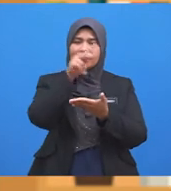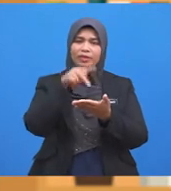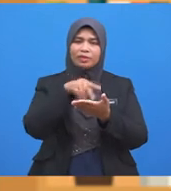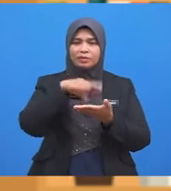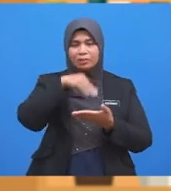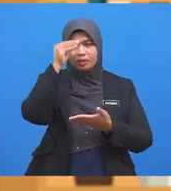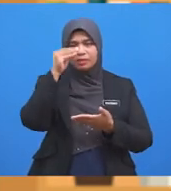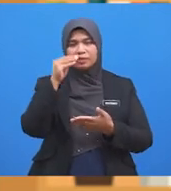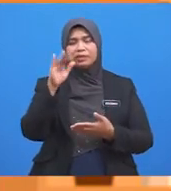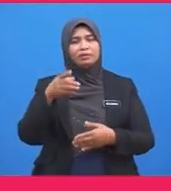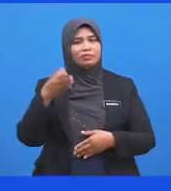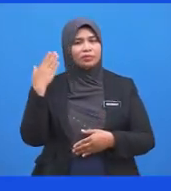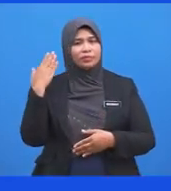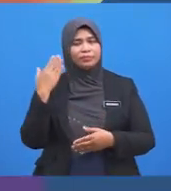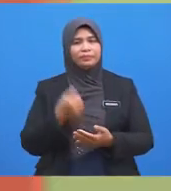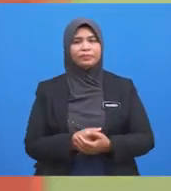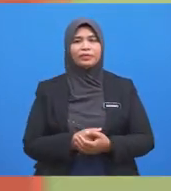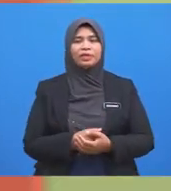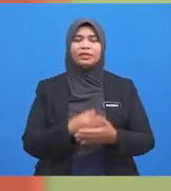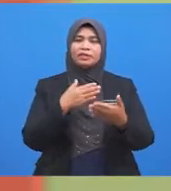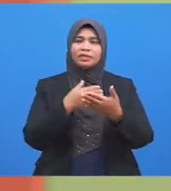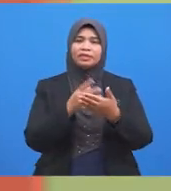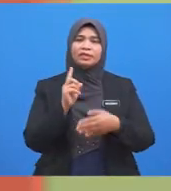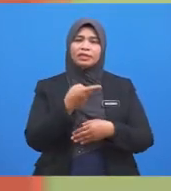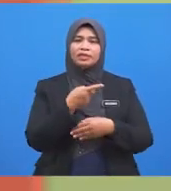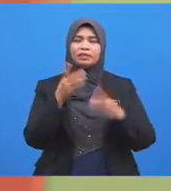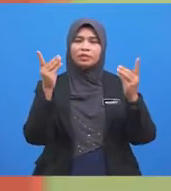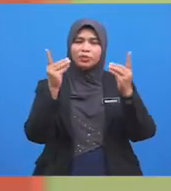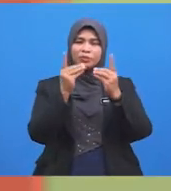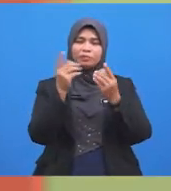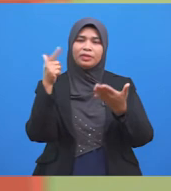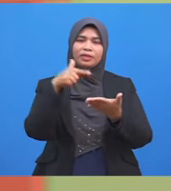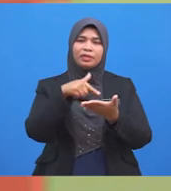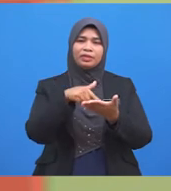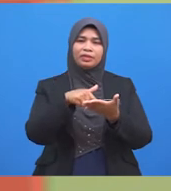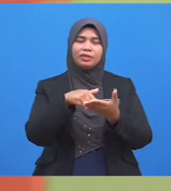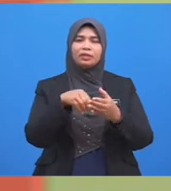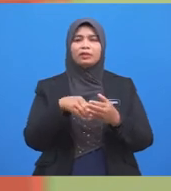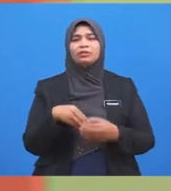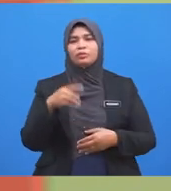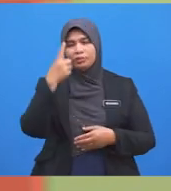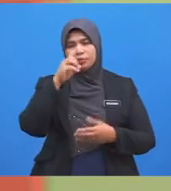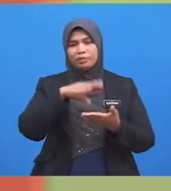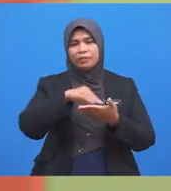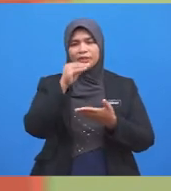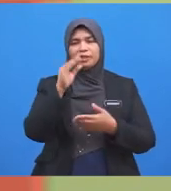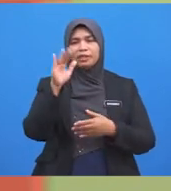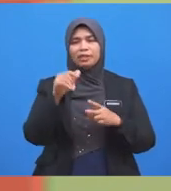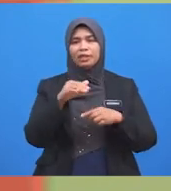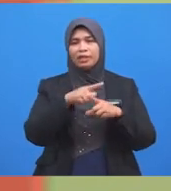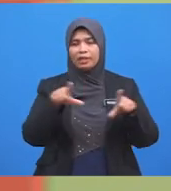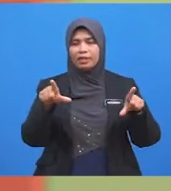pelajaran kita yang lepas sehingga kita berjumpa lagi dalam slot pelajaran yang